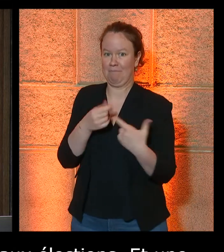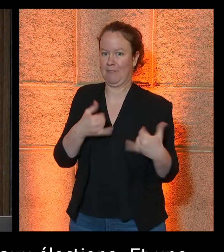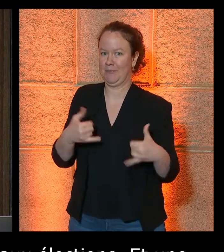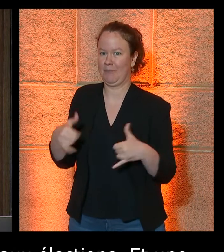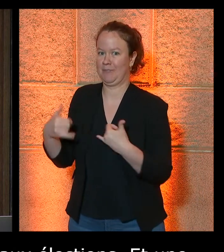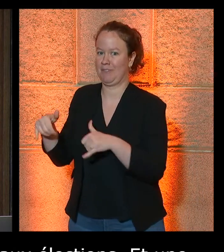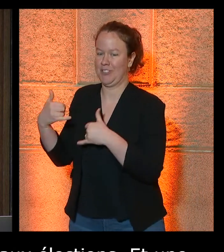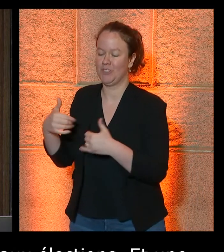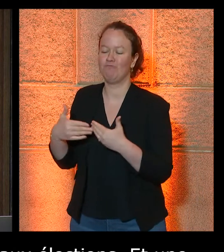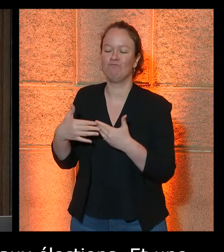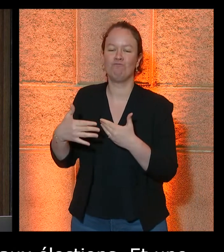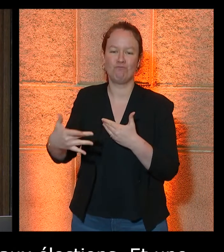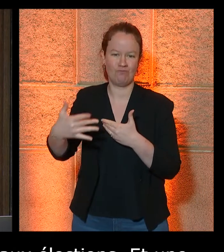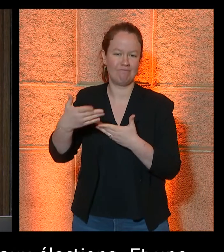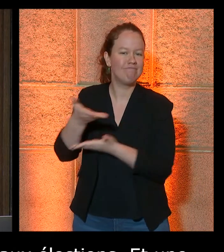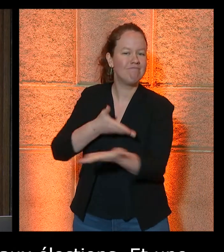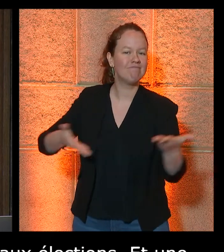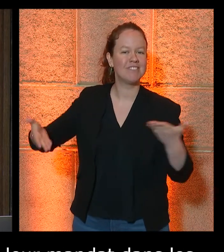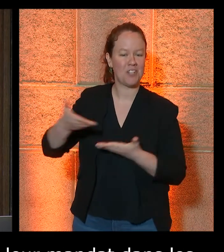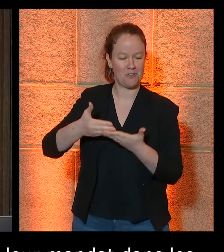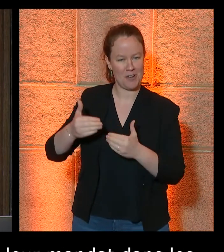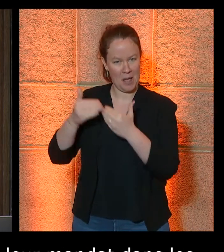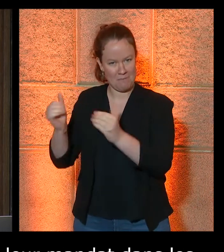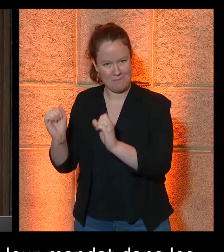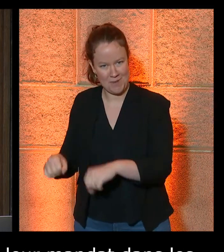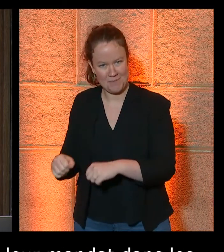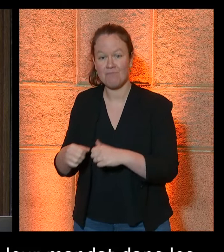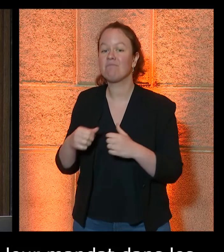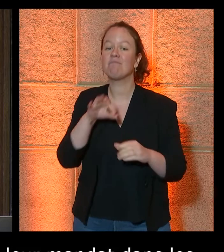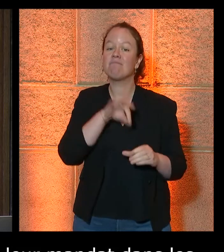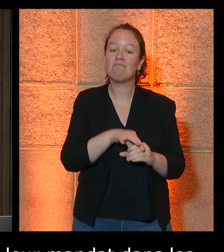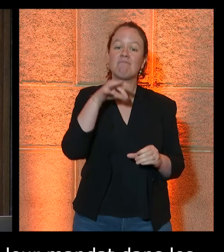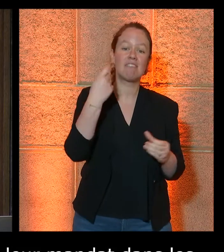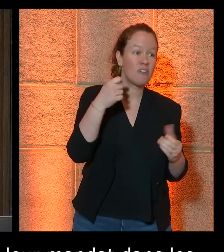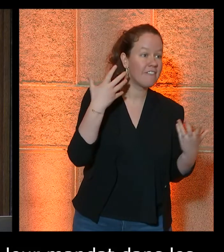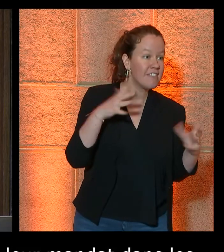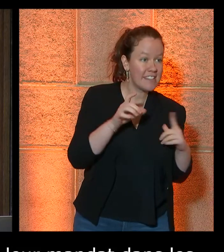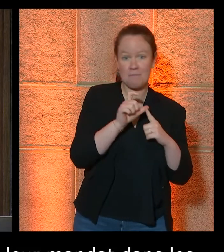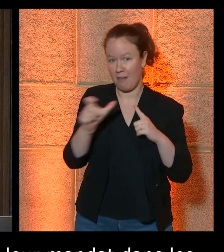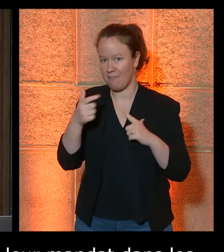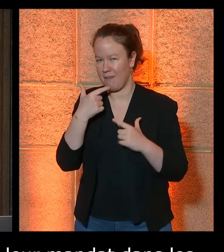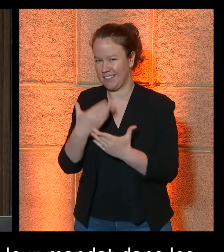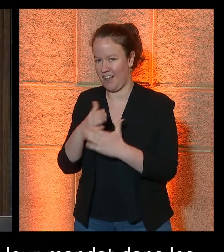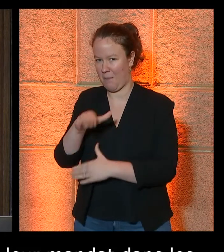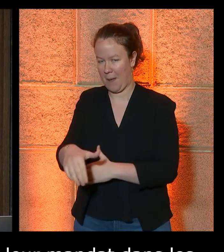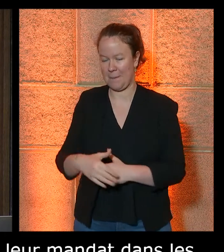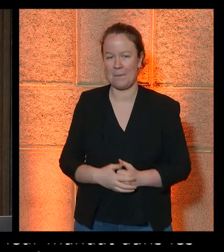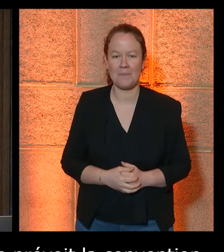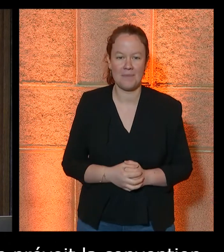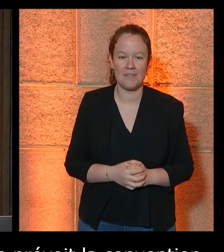sur lesquels nous pourrons prolonger notre échange après cette campagne de 2022. Donc,